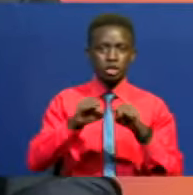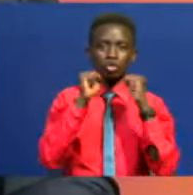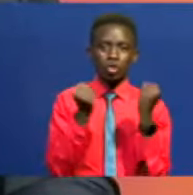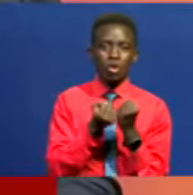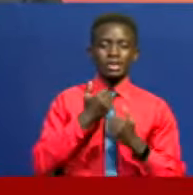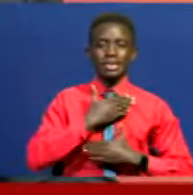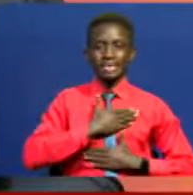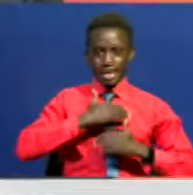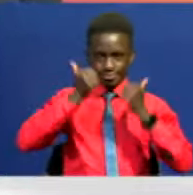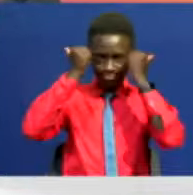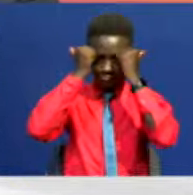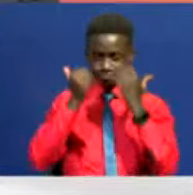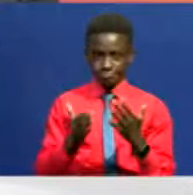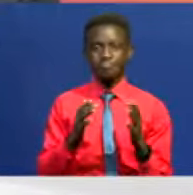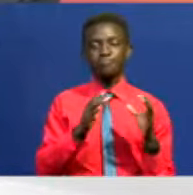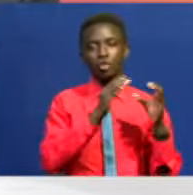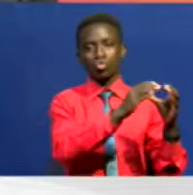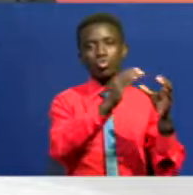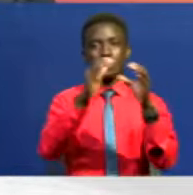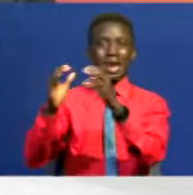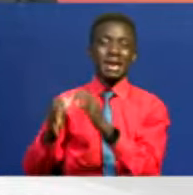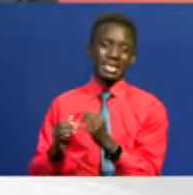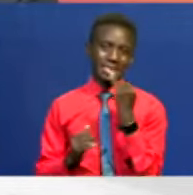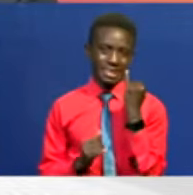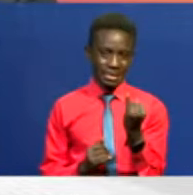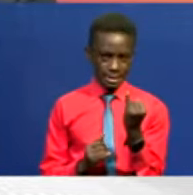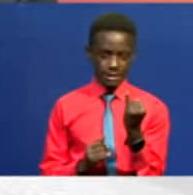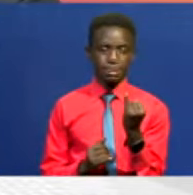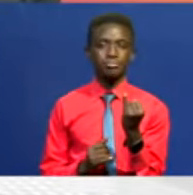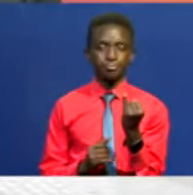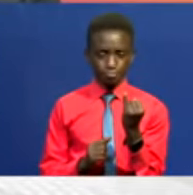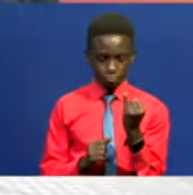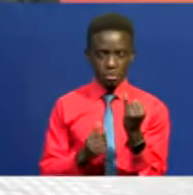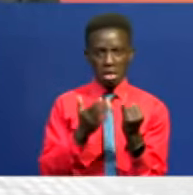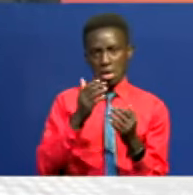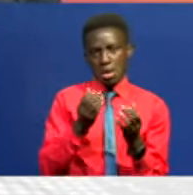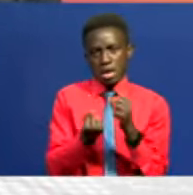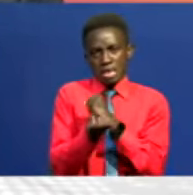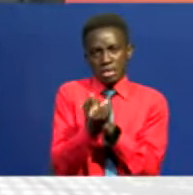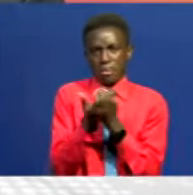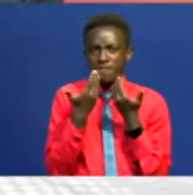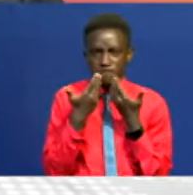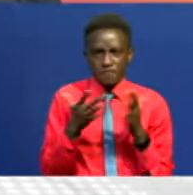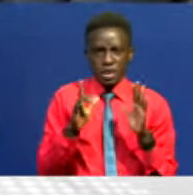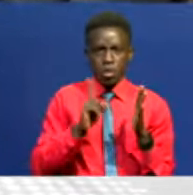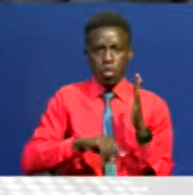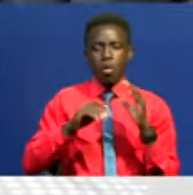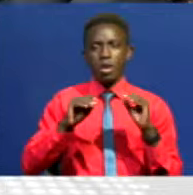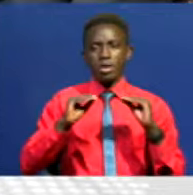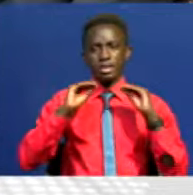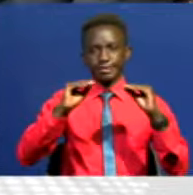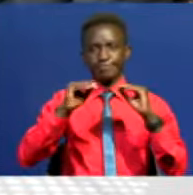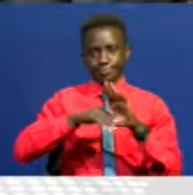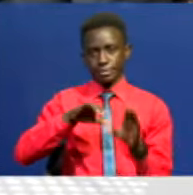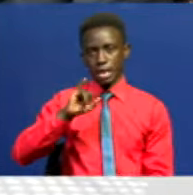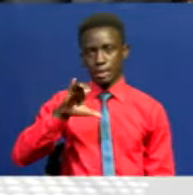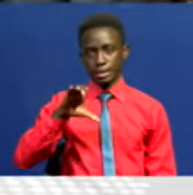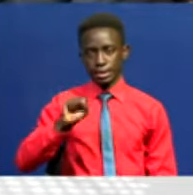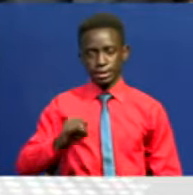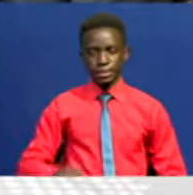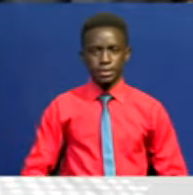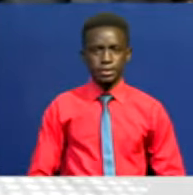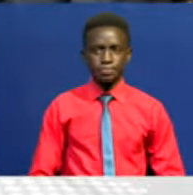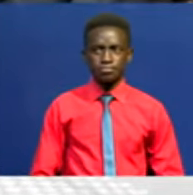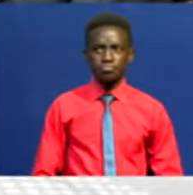kozi ambazo tuko nazo, zikiwa zimegawanyishwa kwa makundi vile. Naam, ni baadhi tu ya zile kozi ambazo zinatolewa, na pia